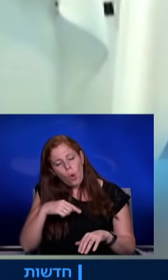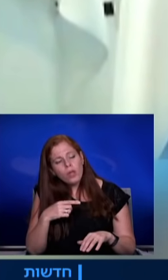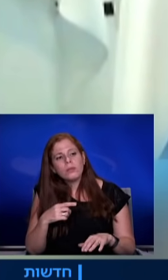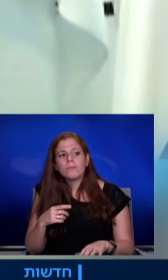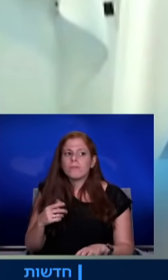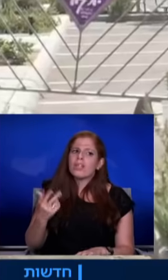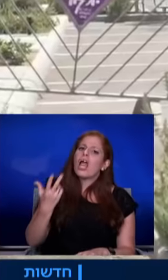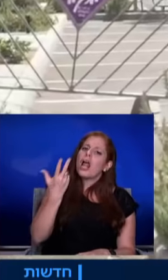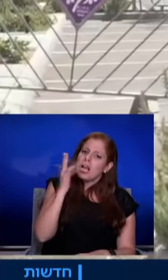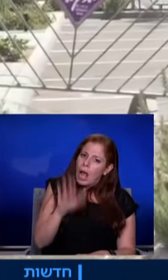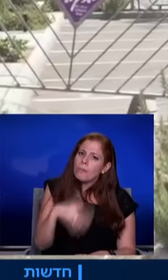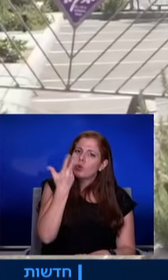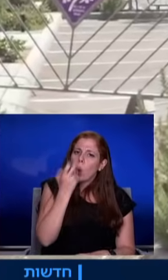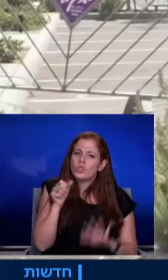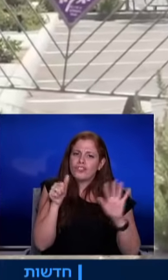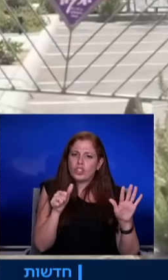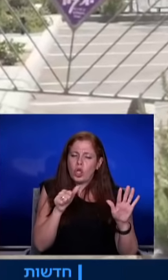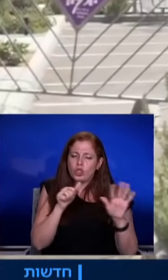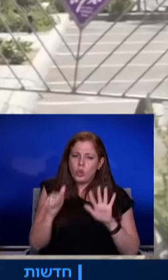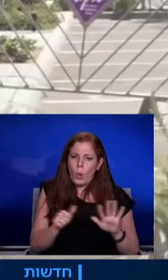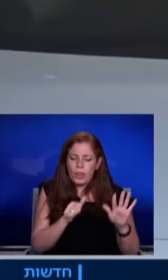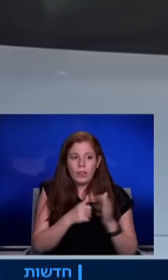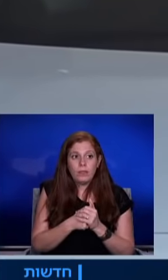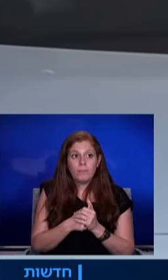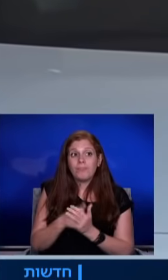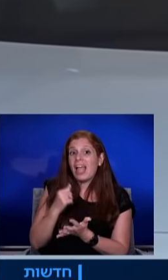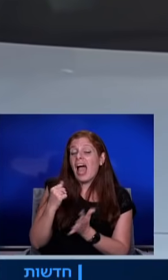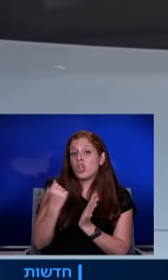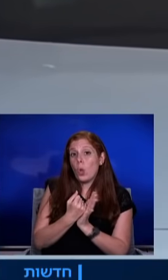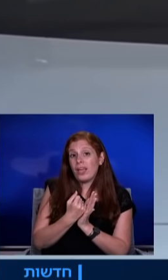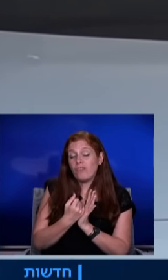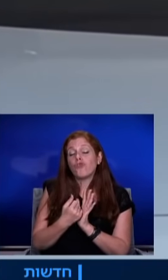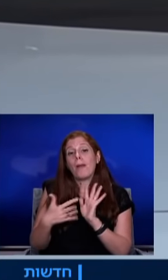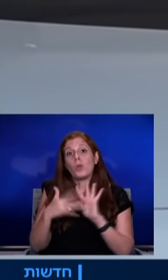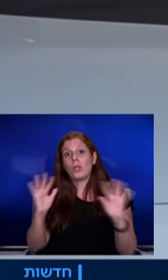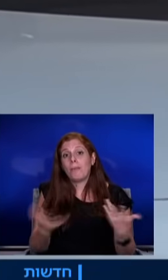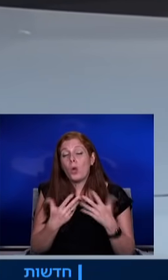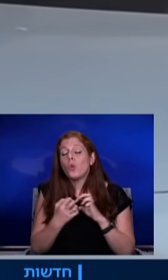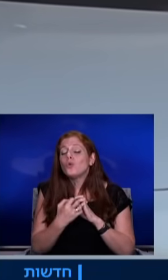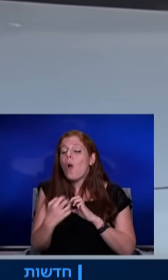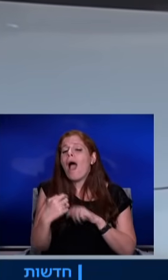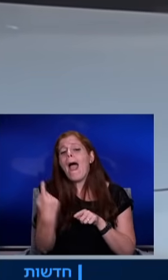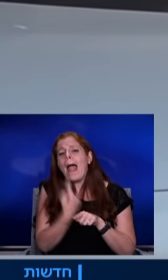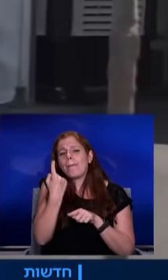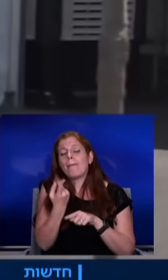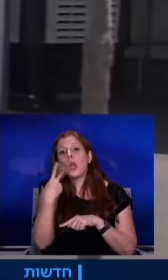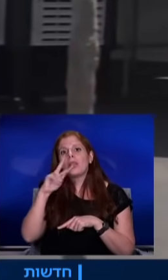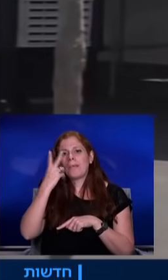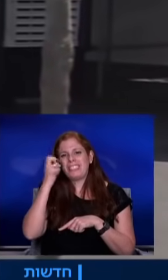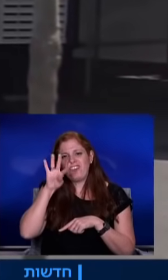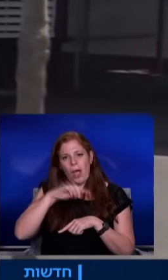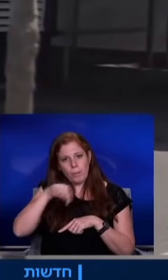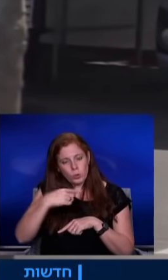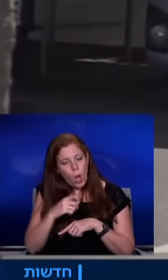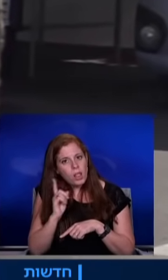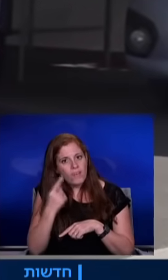גם ל-36 שעות. התוקף של הבדיקות המהירות אומנם יוארך ביום הכיפורים באופן חד פעמי אל מעבר ל-24 שעות, אך נראה